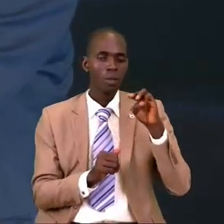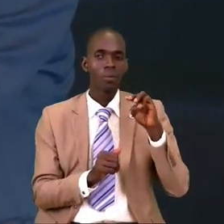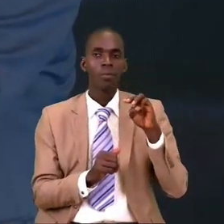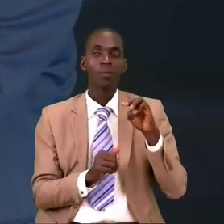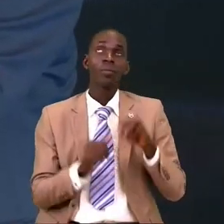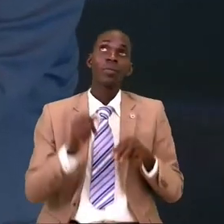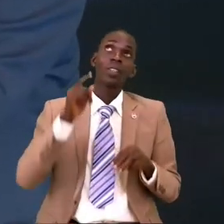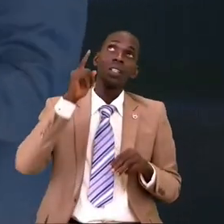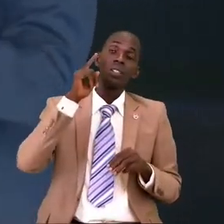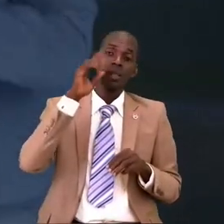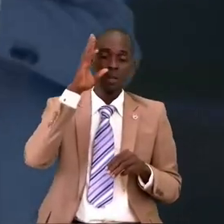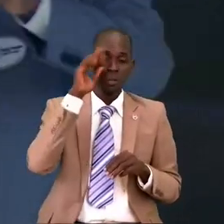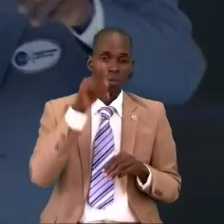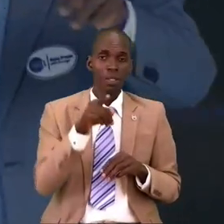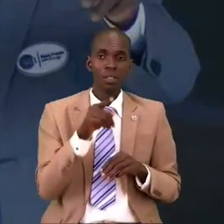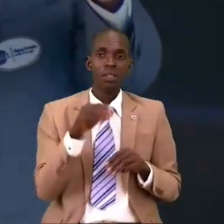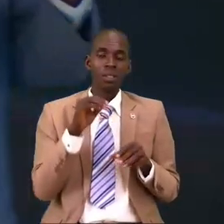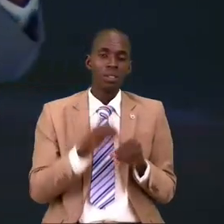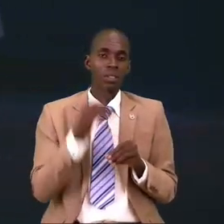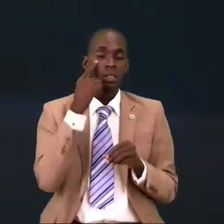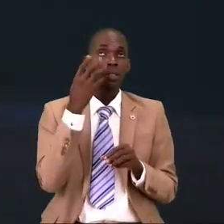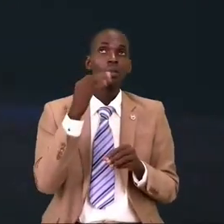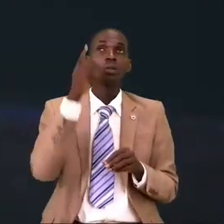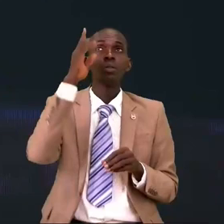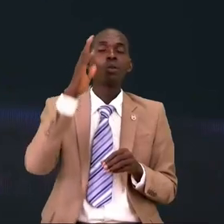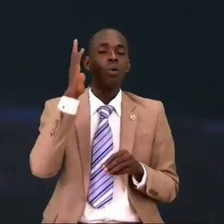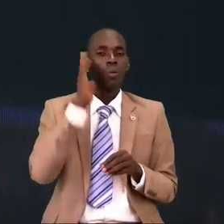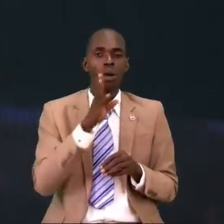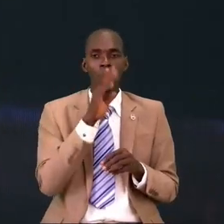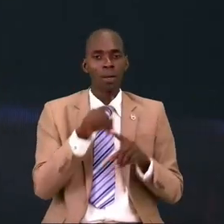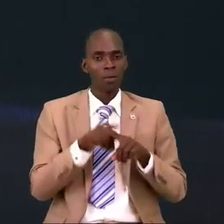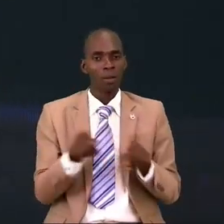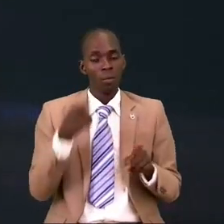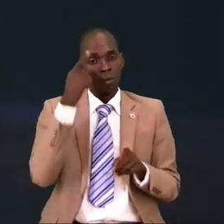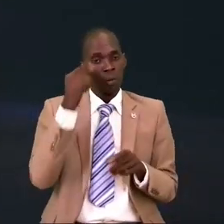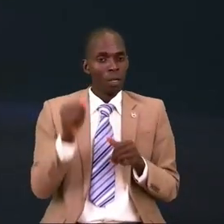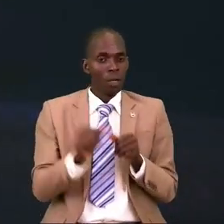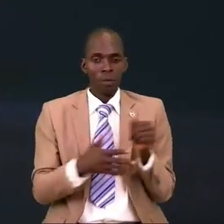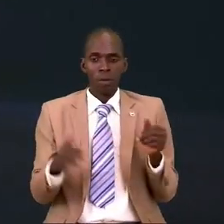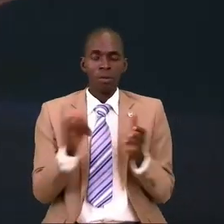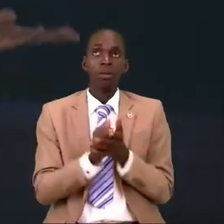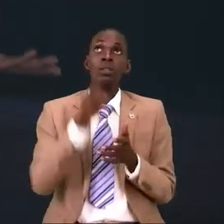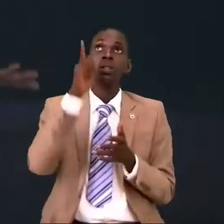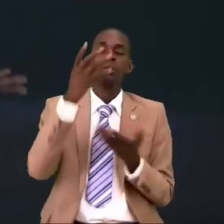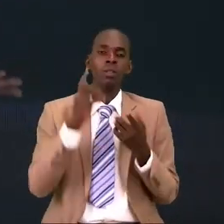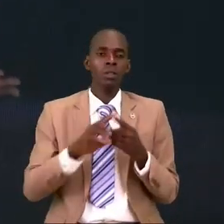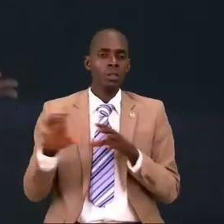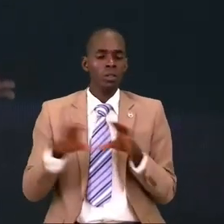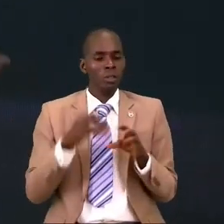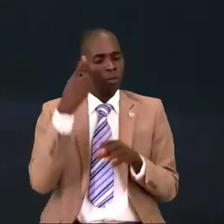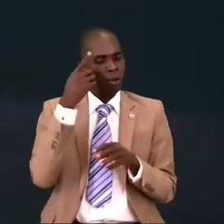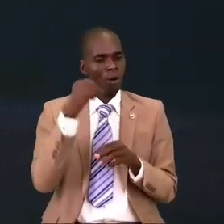veut accomplir pour Abraham, son armée, dépendait de l'attitude et